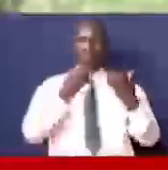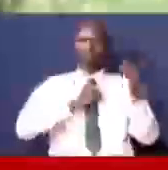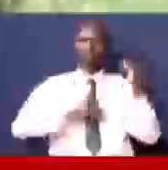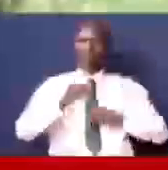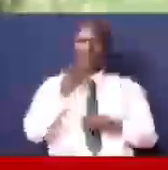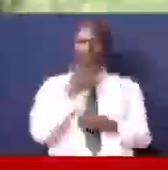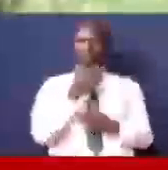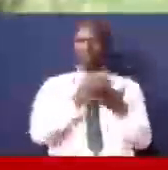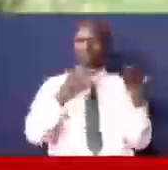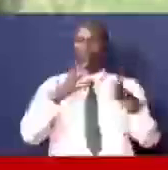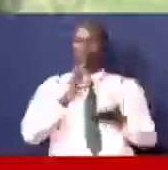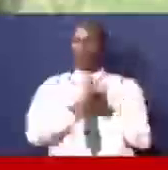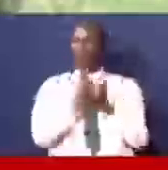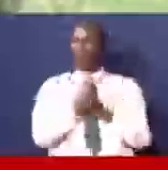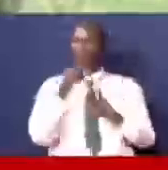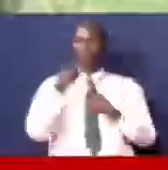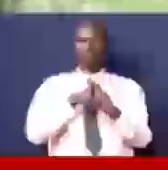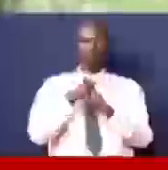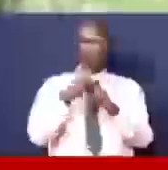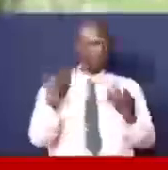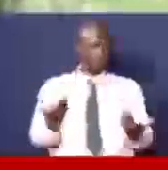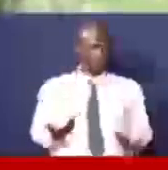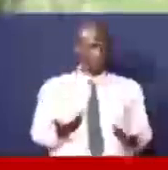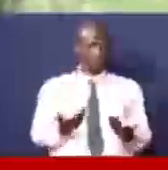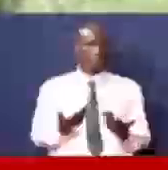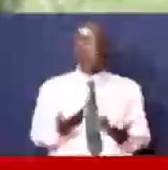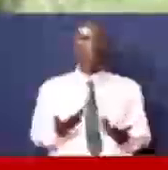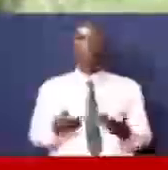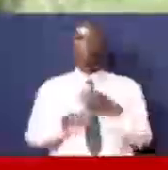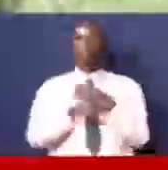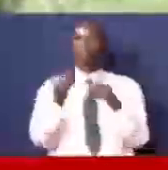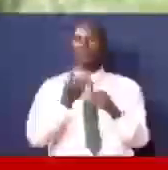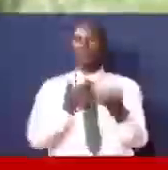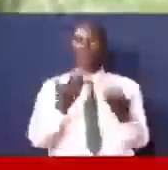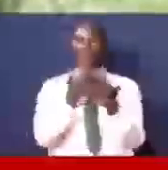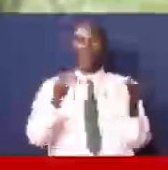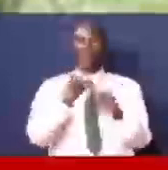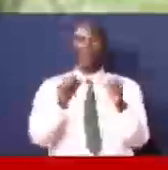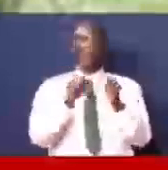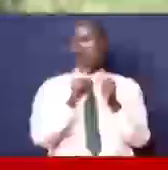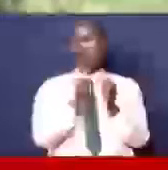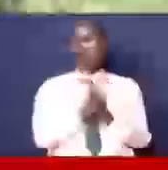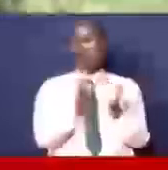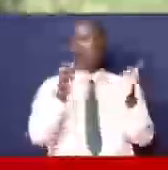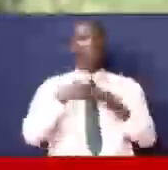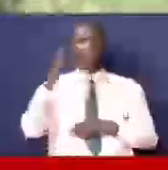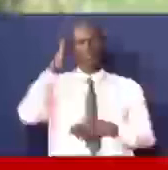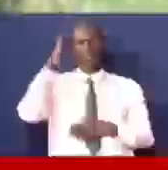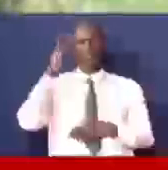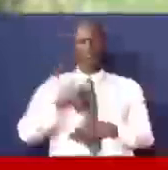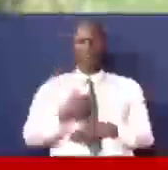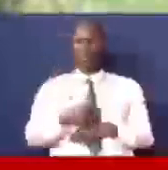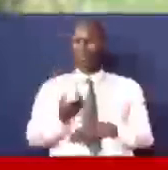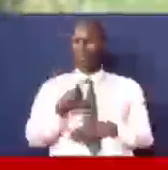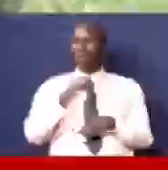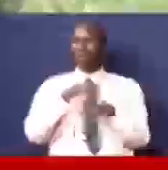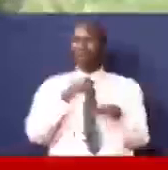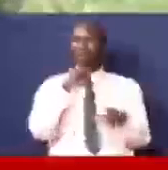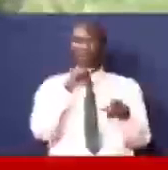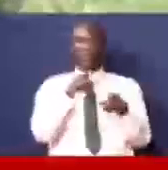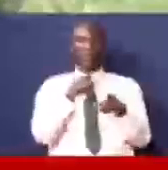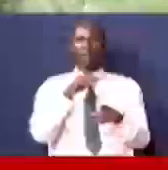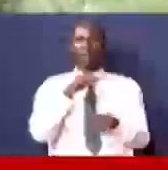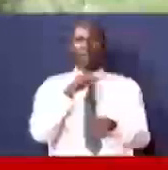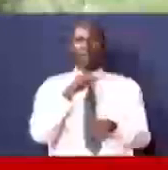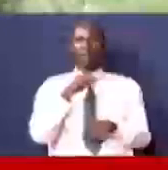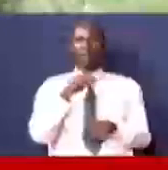wethe wa amwe matuika champion ya maungea kungea mali ya uma. Nina manjika na Twitter na Mudhamba mwana